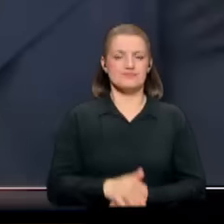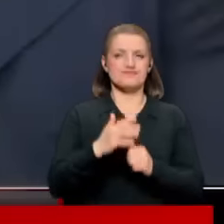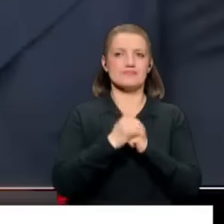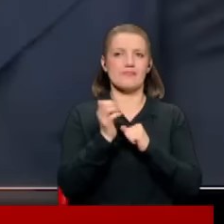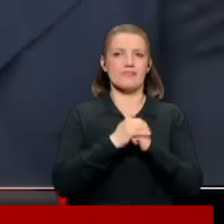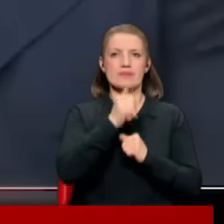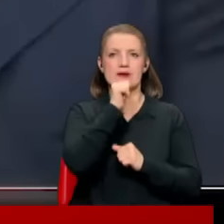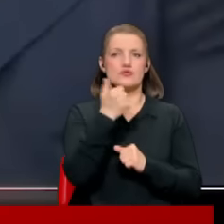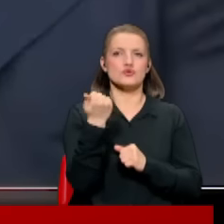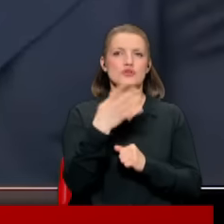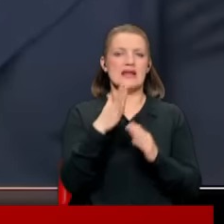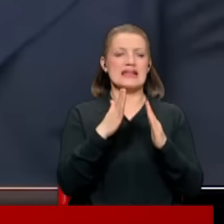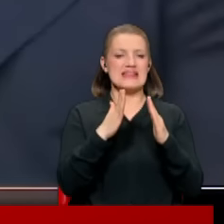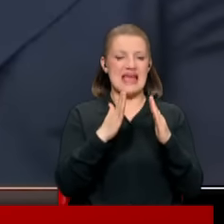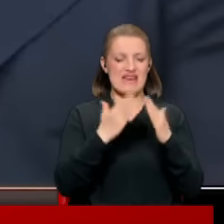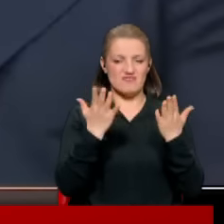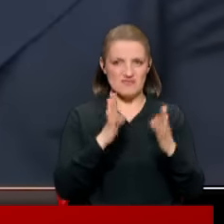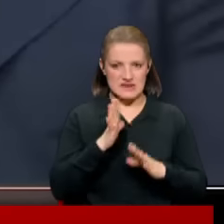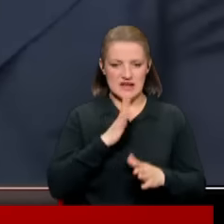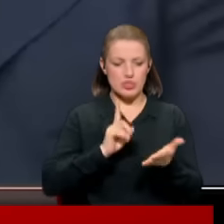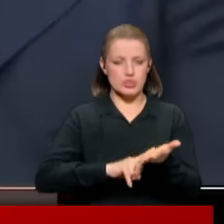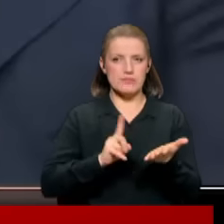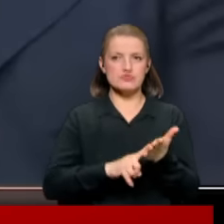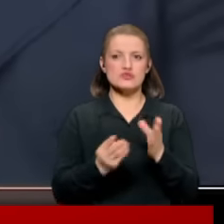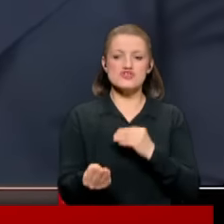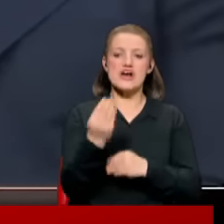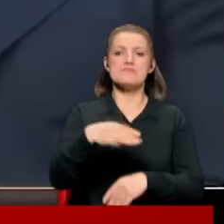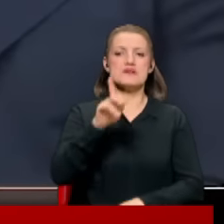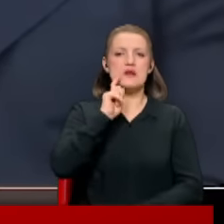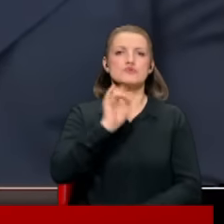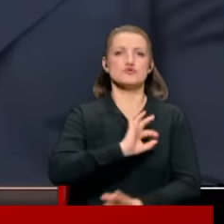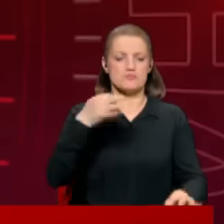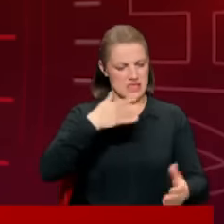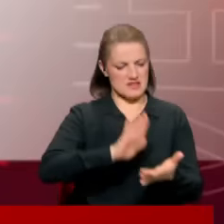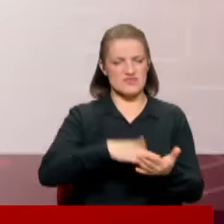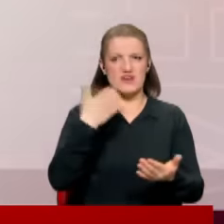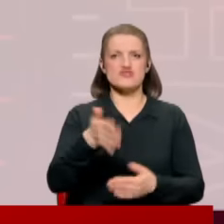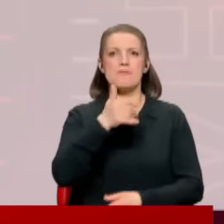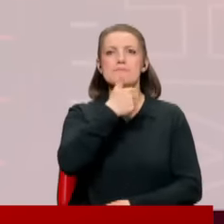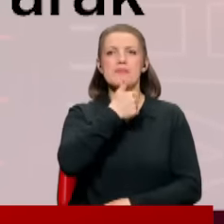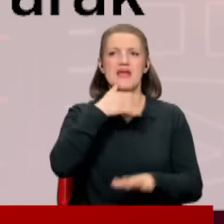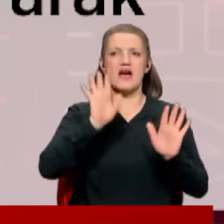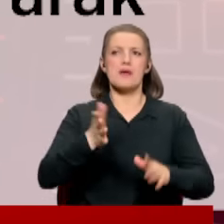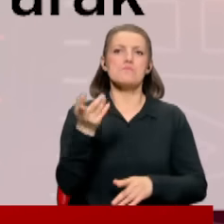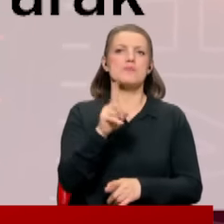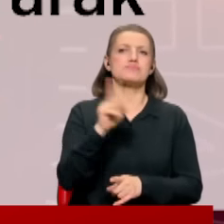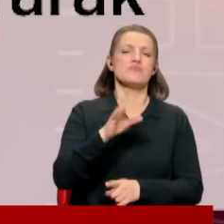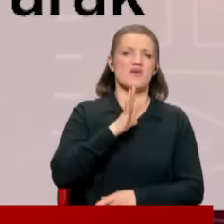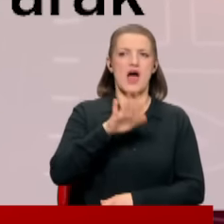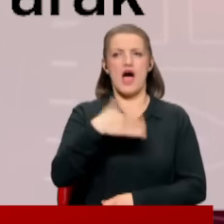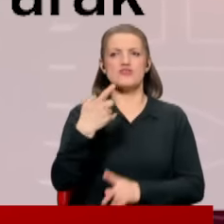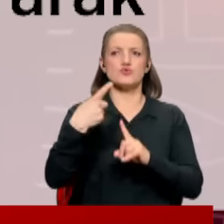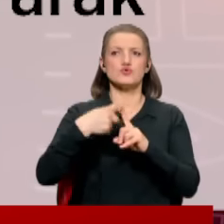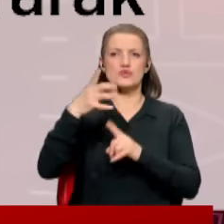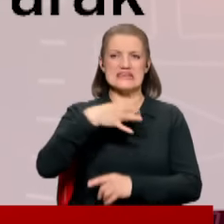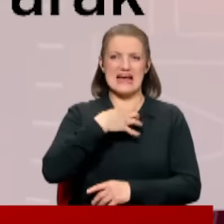Antalya'da 600 tane dairem varsa, tapusunu çıkartmazsa namerttir. Ben istifa edeceğim. Babadan kalan başka şeyler de var. Ayrıca